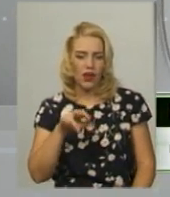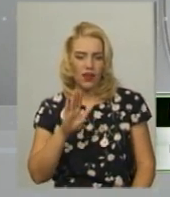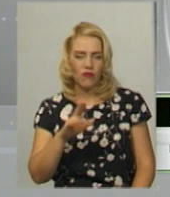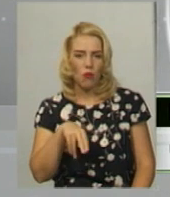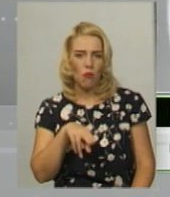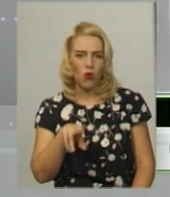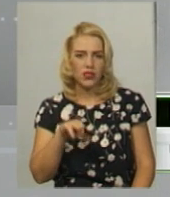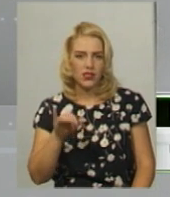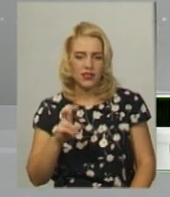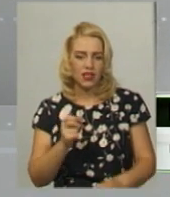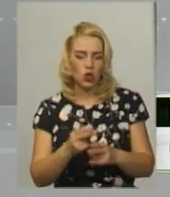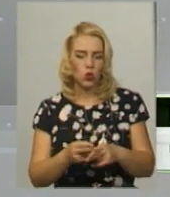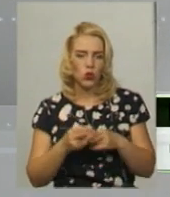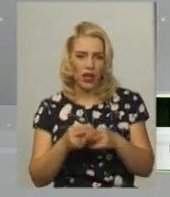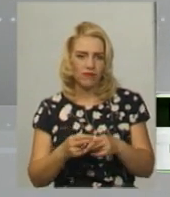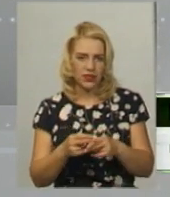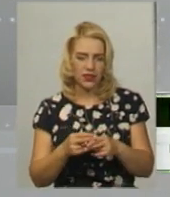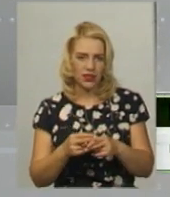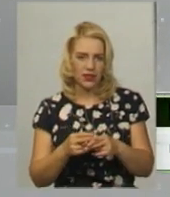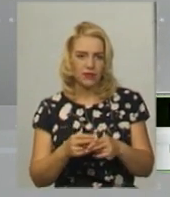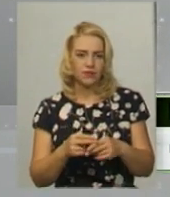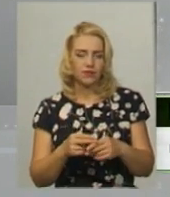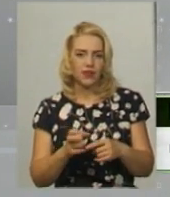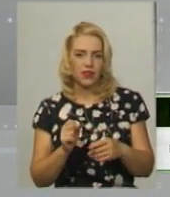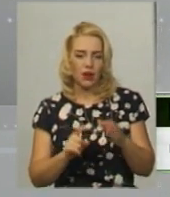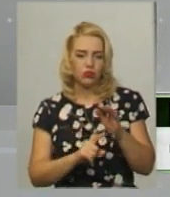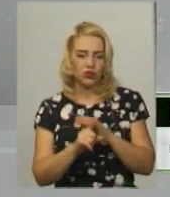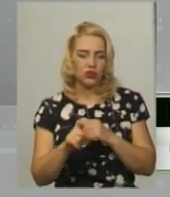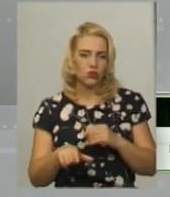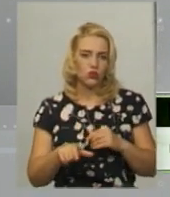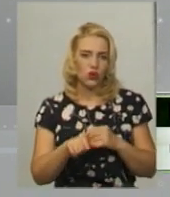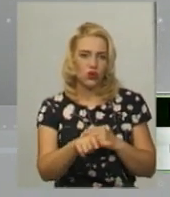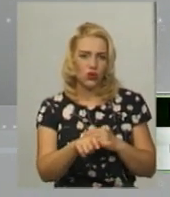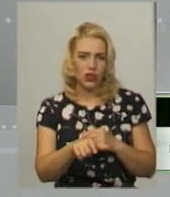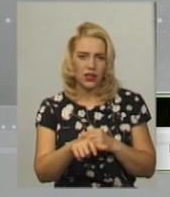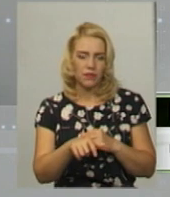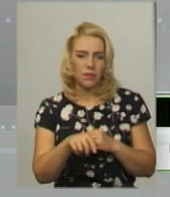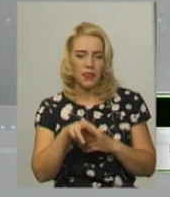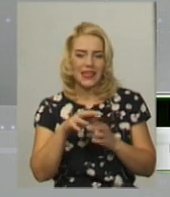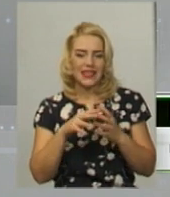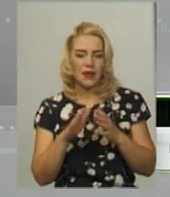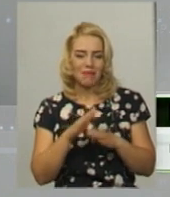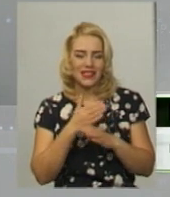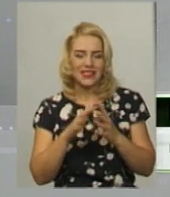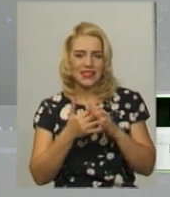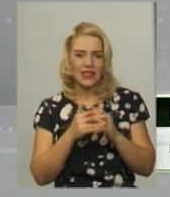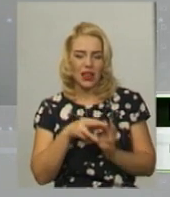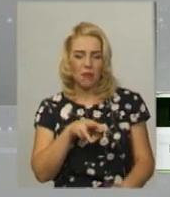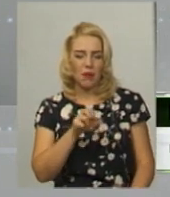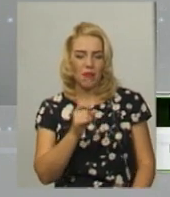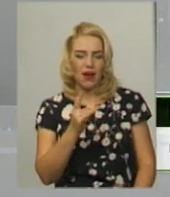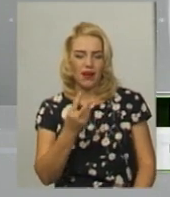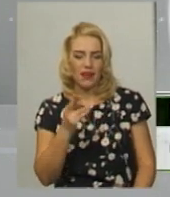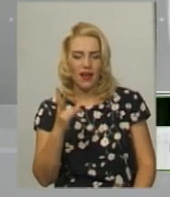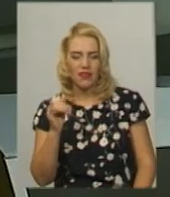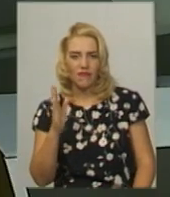Могилів-Подільський через Дунаївці Гуків-Могилів-Подільський, на участку дороги між селами Мар'янівка і Ружа.